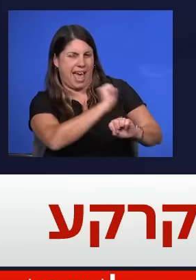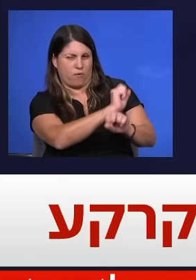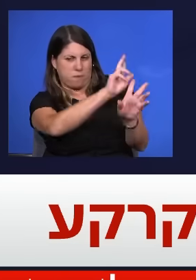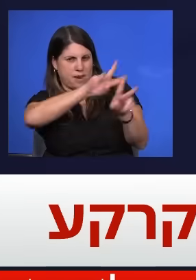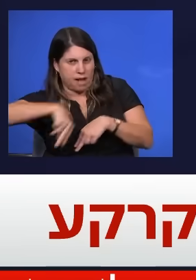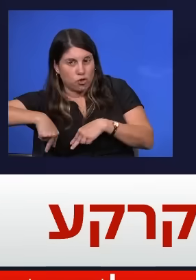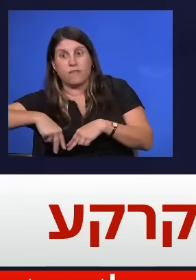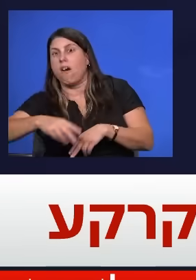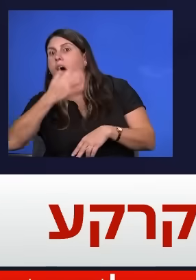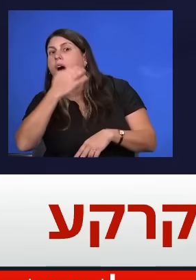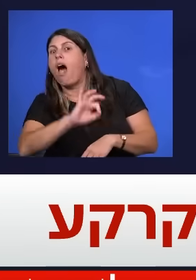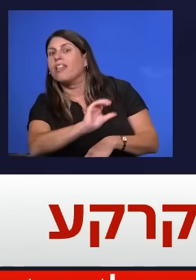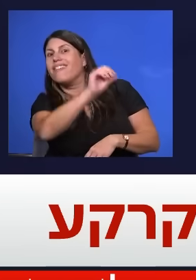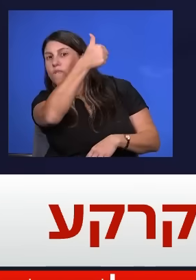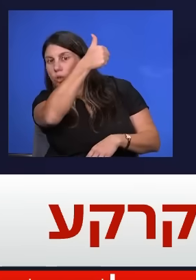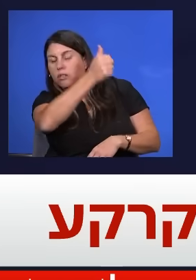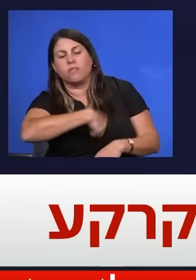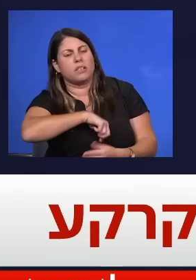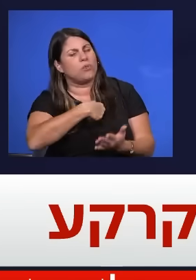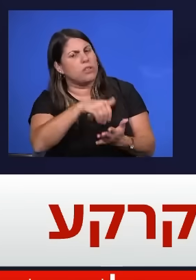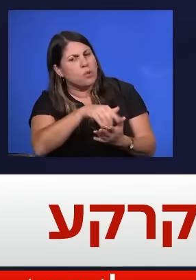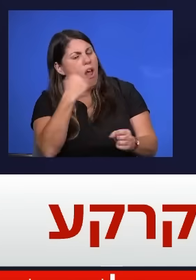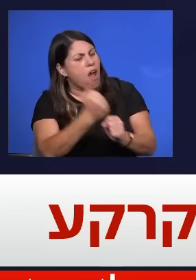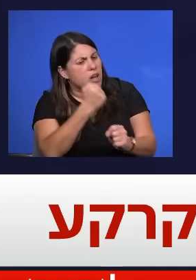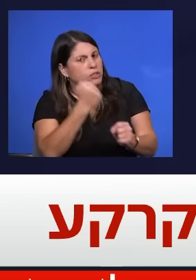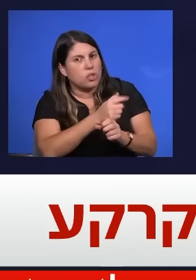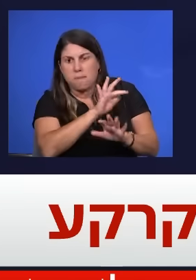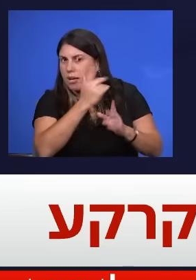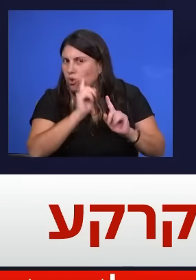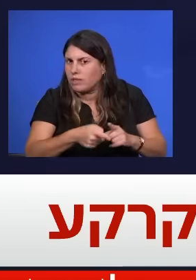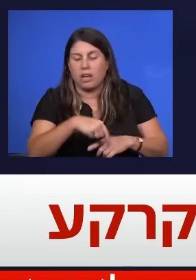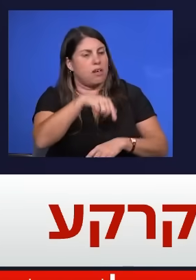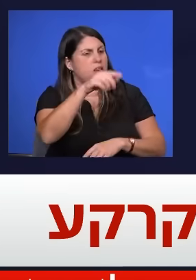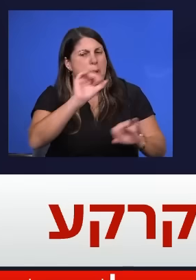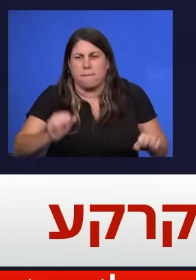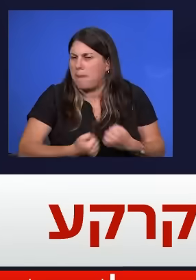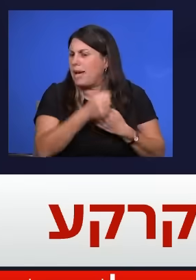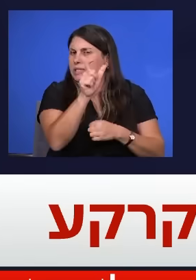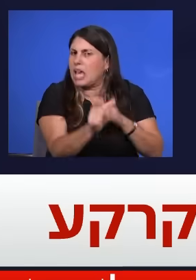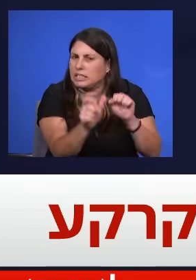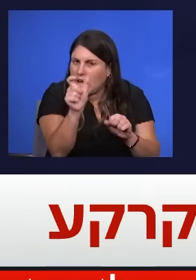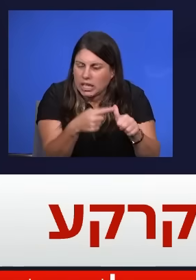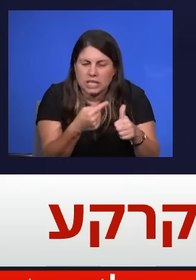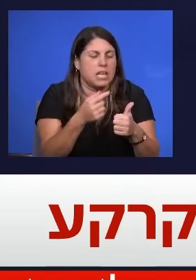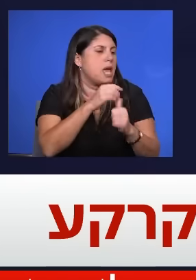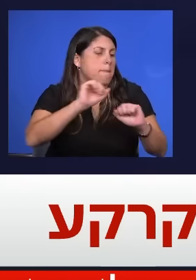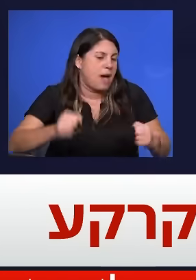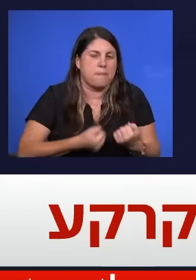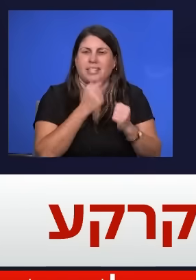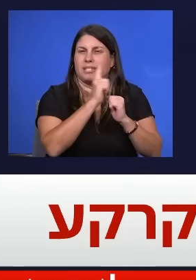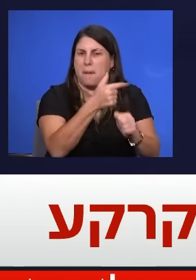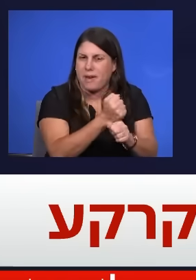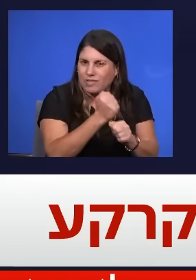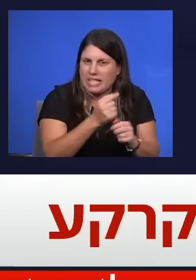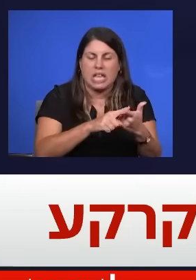נמשיך לעשות כל מה שצריך. מאמץ אזרחי, מאמץ מבצעי, מאמץ מודיעיני, זה